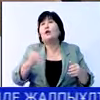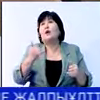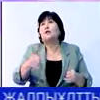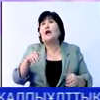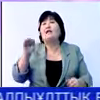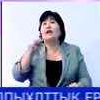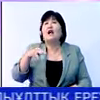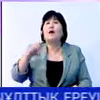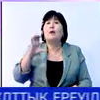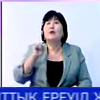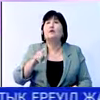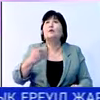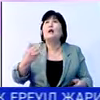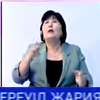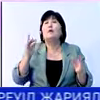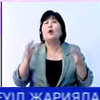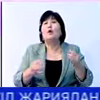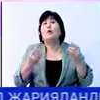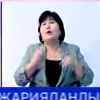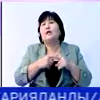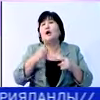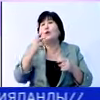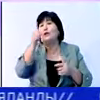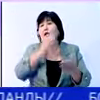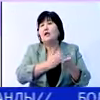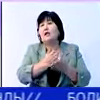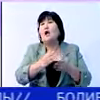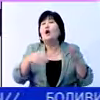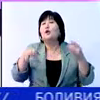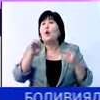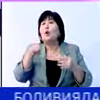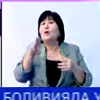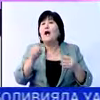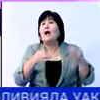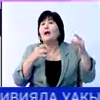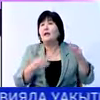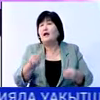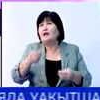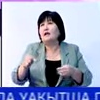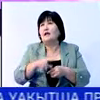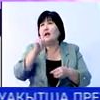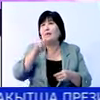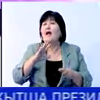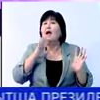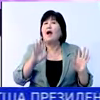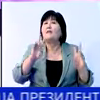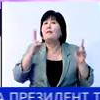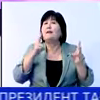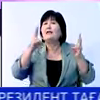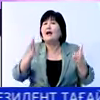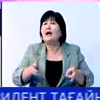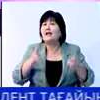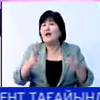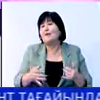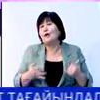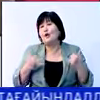Фархат Мансуров дойыра аспабын қолына алғанына 12 жыл болыпты. Дойырада ойнау тәсілін еркін меңгерген ол әнмен биді ырғағымен